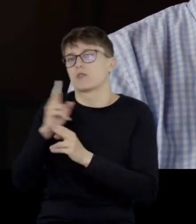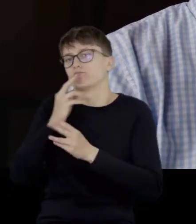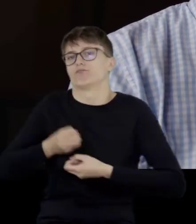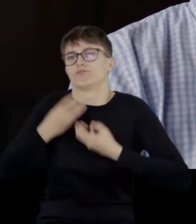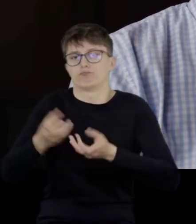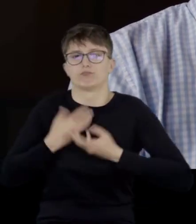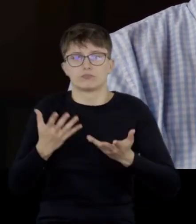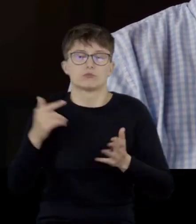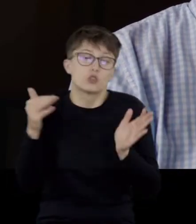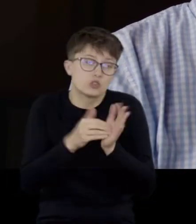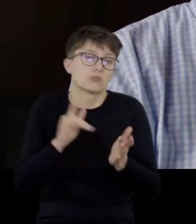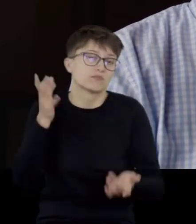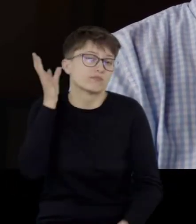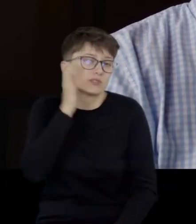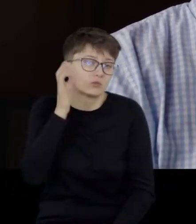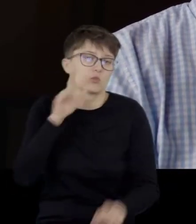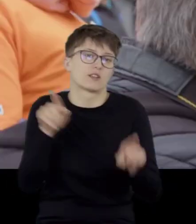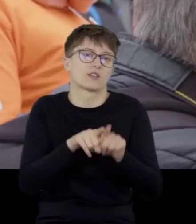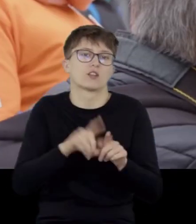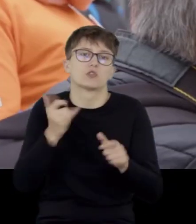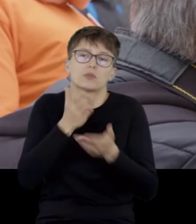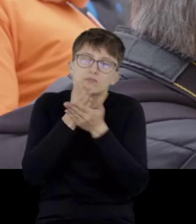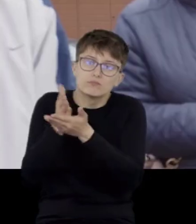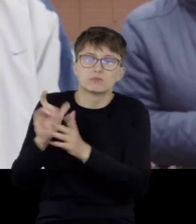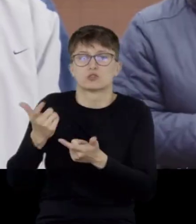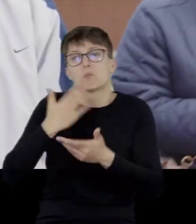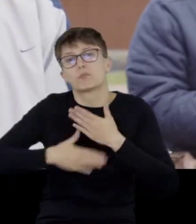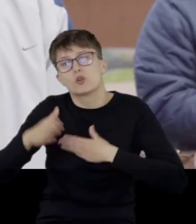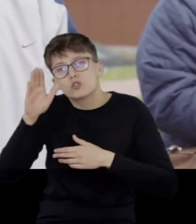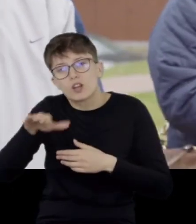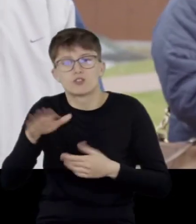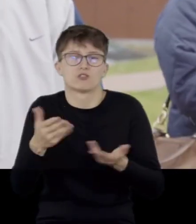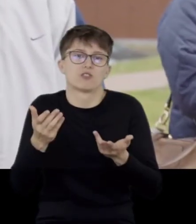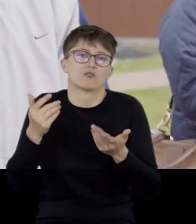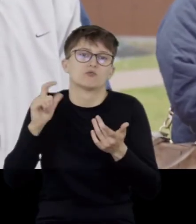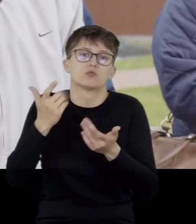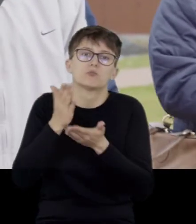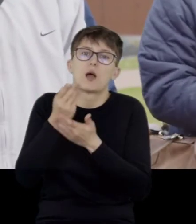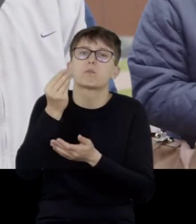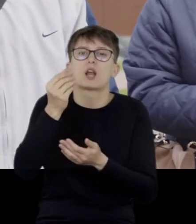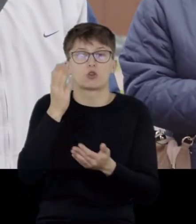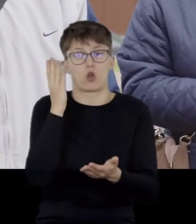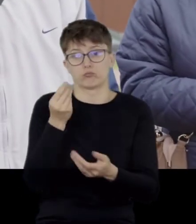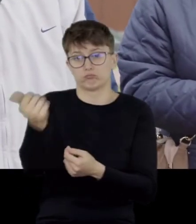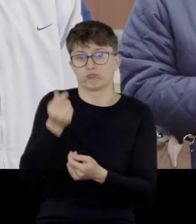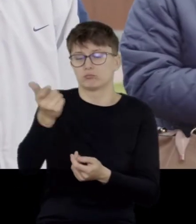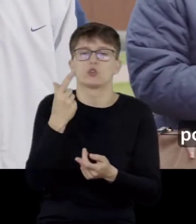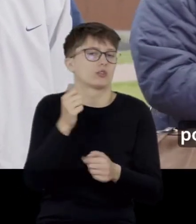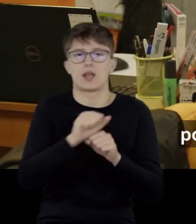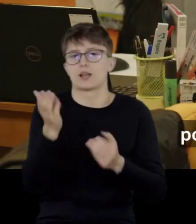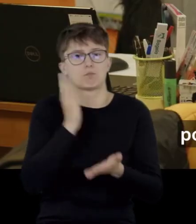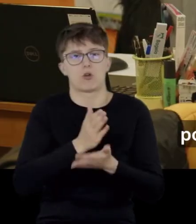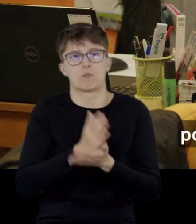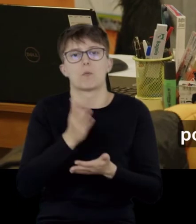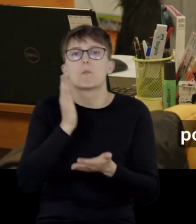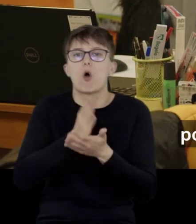wyżalić. No i trzeba tego wysłuchać też i jakoś coś poradzić czy pocieszyć. Tak naprawdę pomoc finansowa to nie jest pomoc.